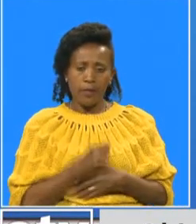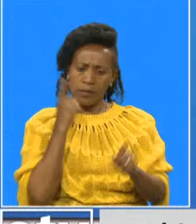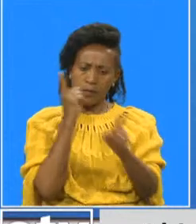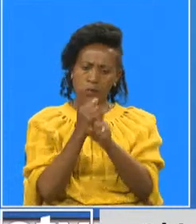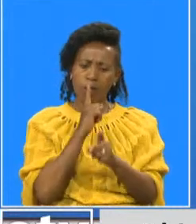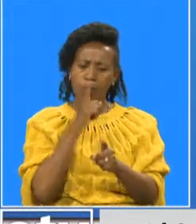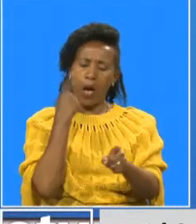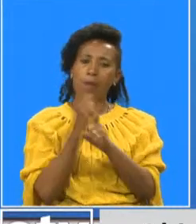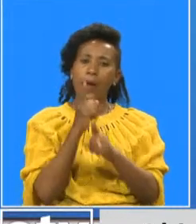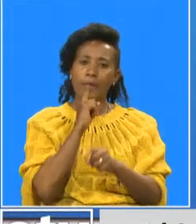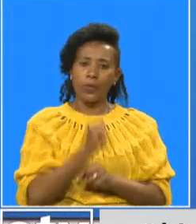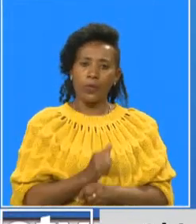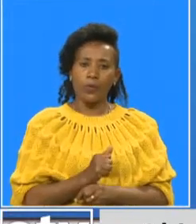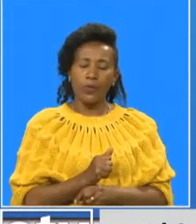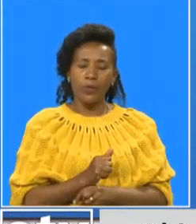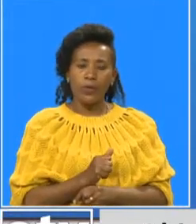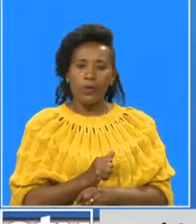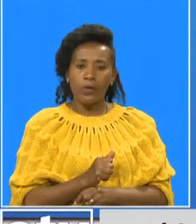ትክክል ነው፣ አግባብ ነው።